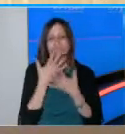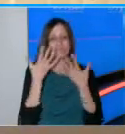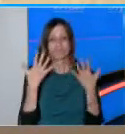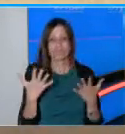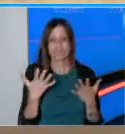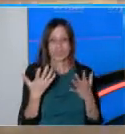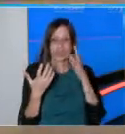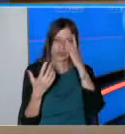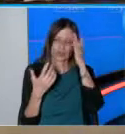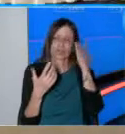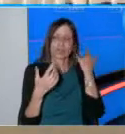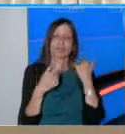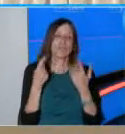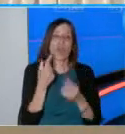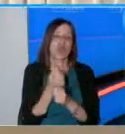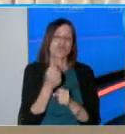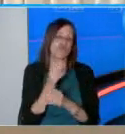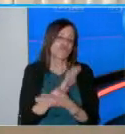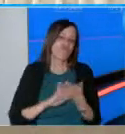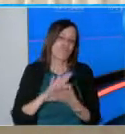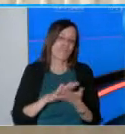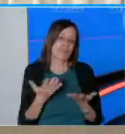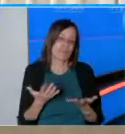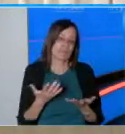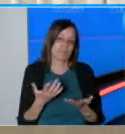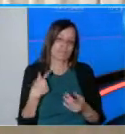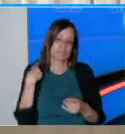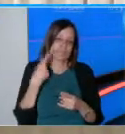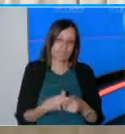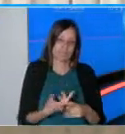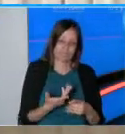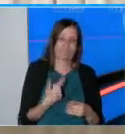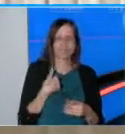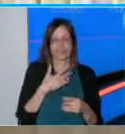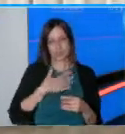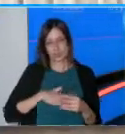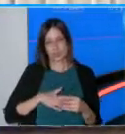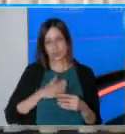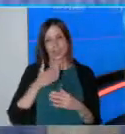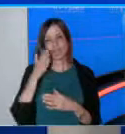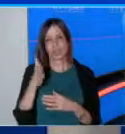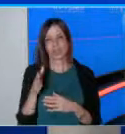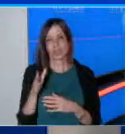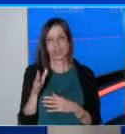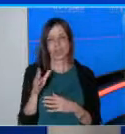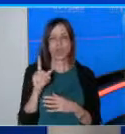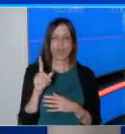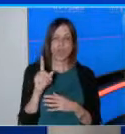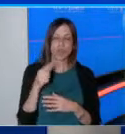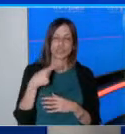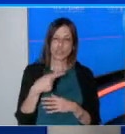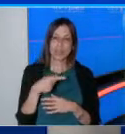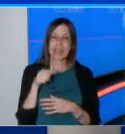קורה ולא עשו שום דבר. אוקיי, אני רוצה ברשותך לפנות לוואטפה ג'בלי.